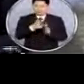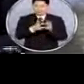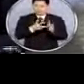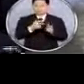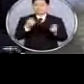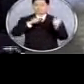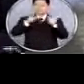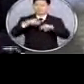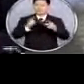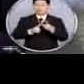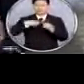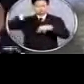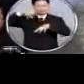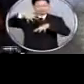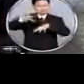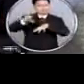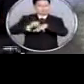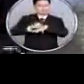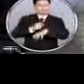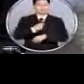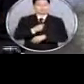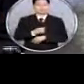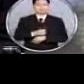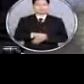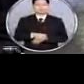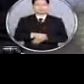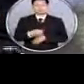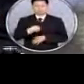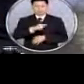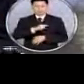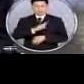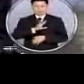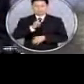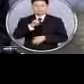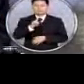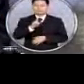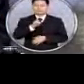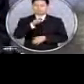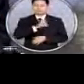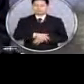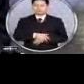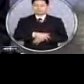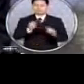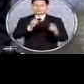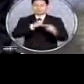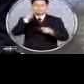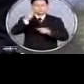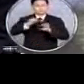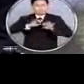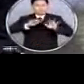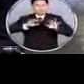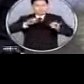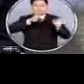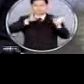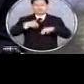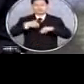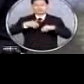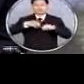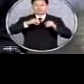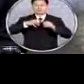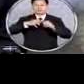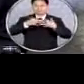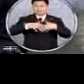括风力跟太阳能，我们会有一个这个千座海陆风力机啊，阳光